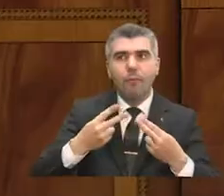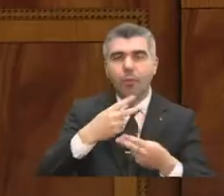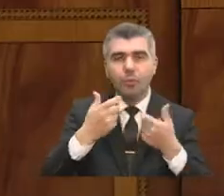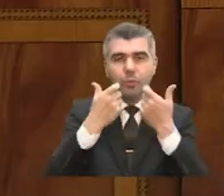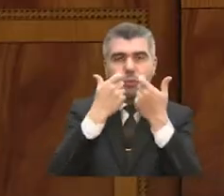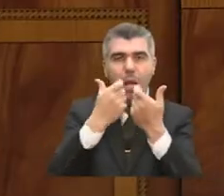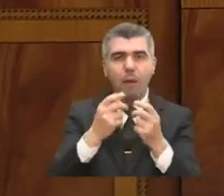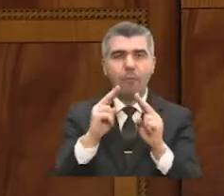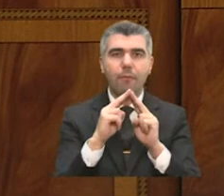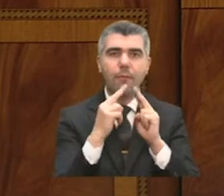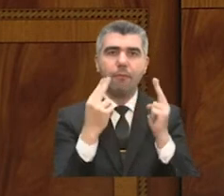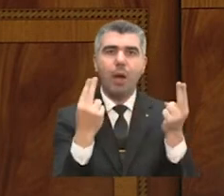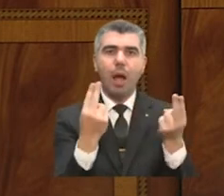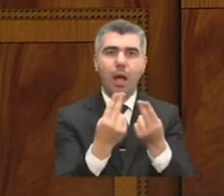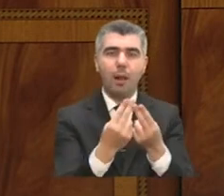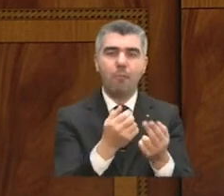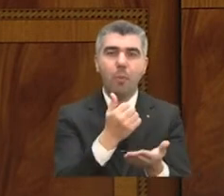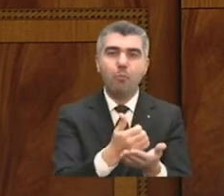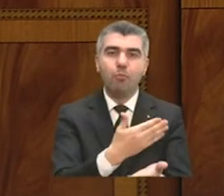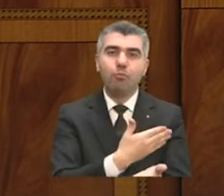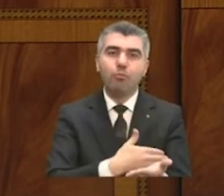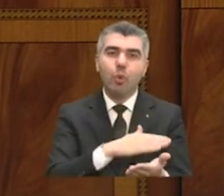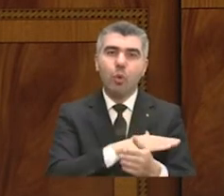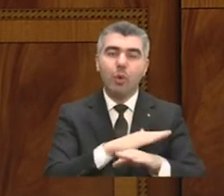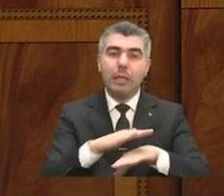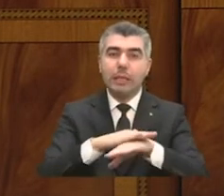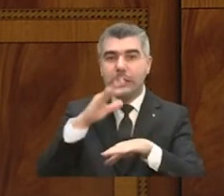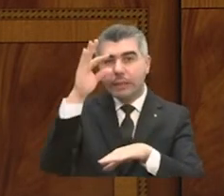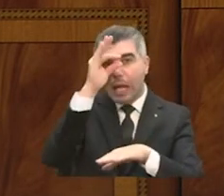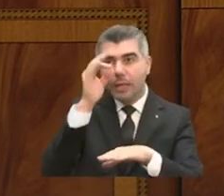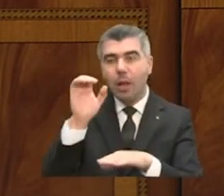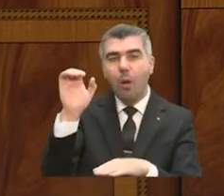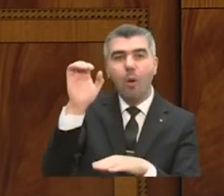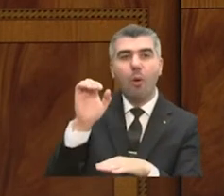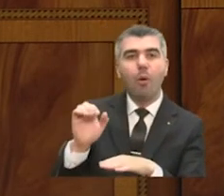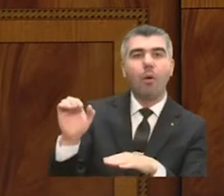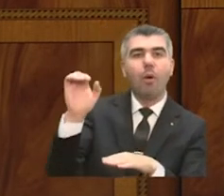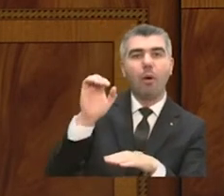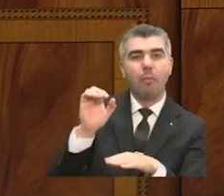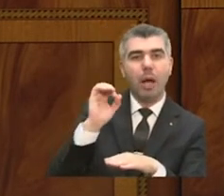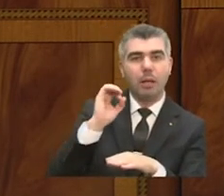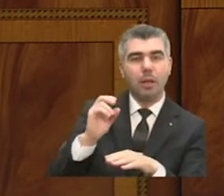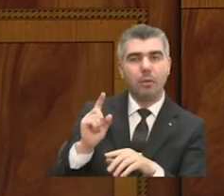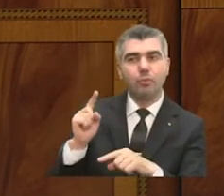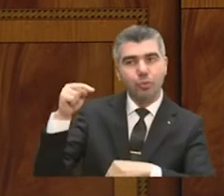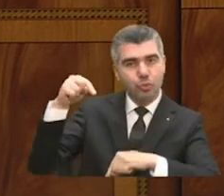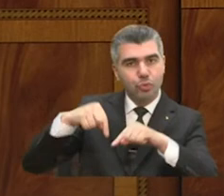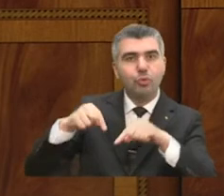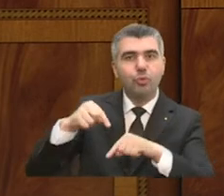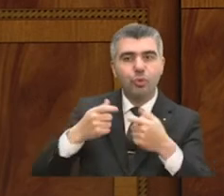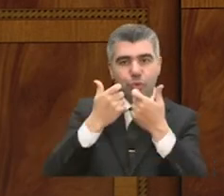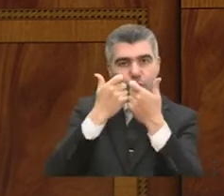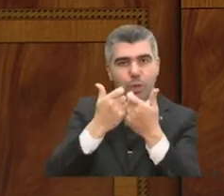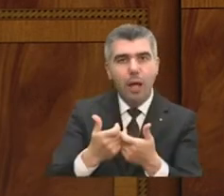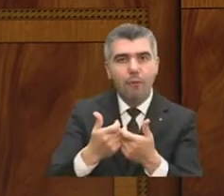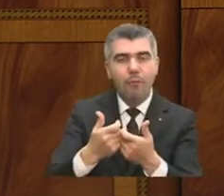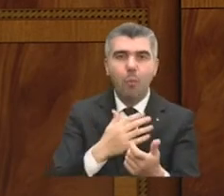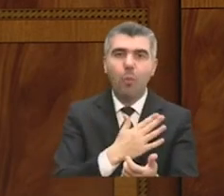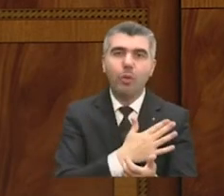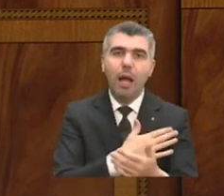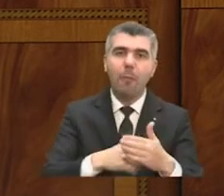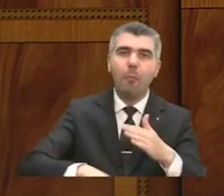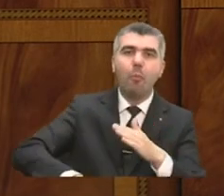la famille, la solidarité, y compris la cause palestinienne. Et tout cela donc a été